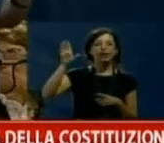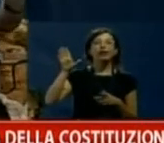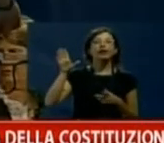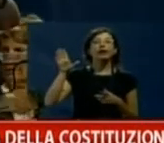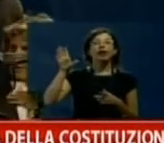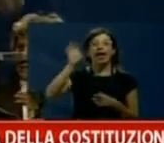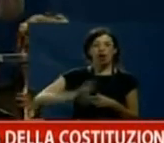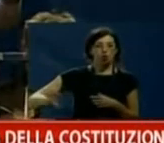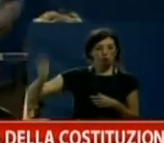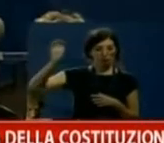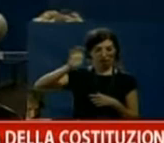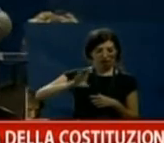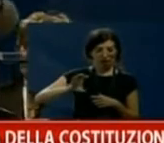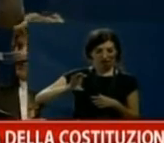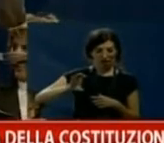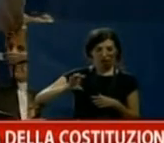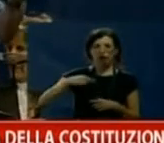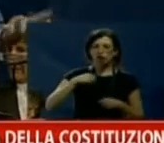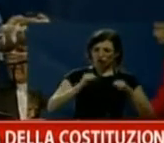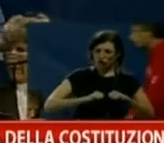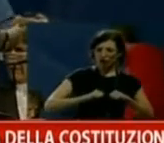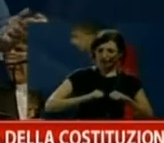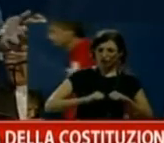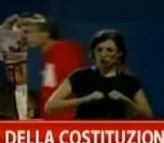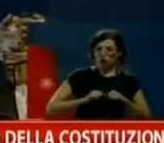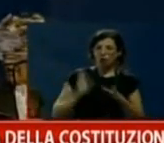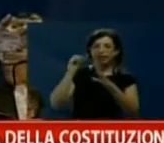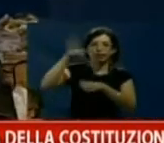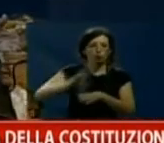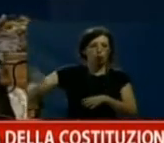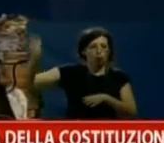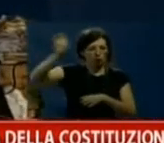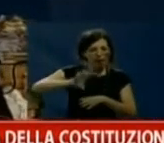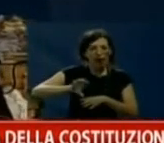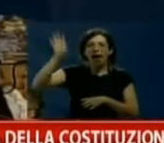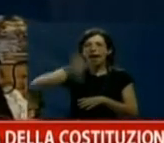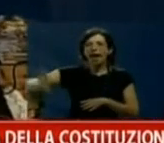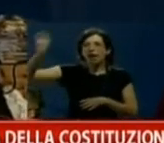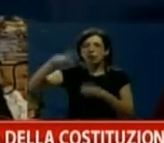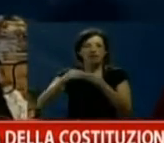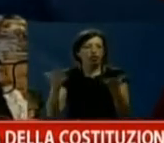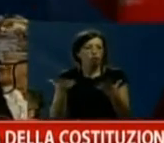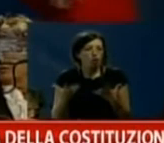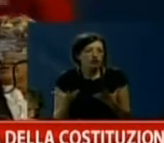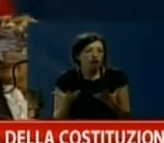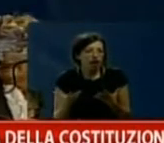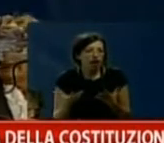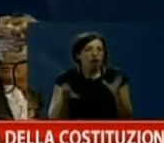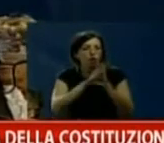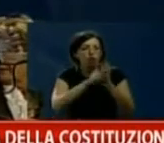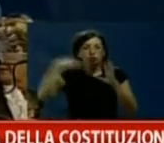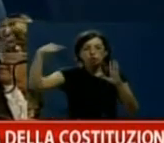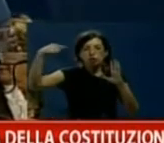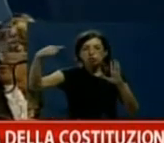l'Europa, diciamo, la Costituzione europea di un suo pezzo, perché ci sentiamo continuamente dire che